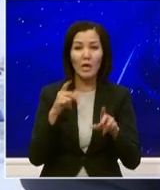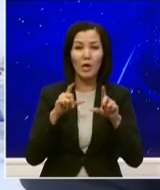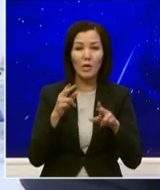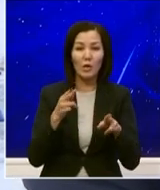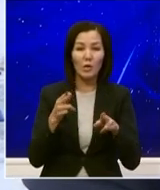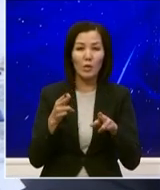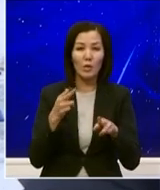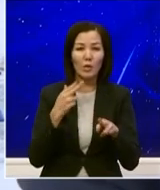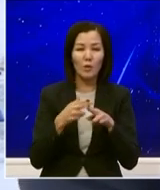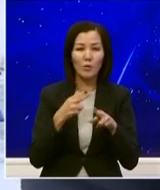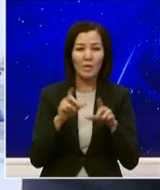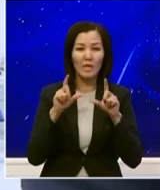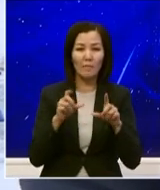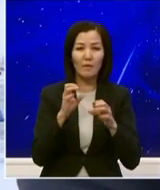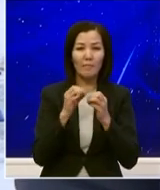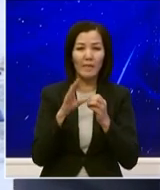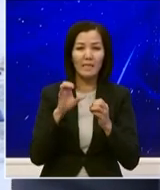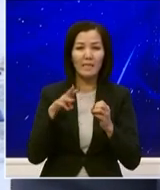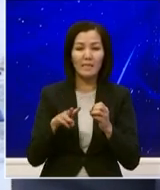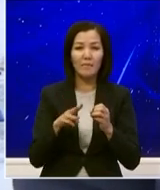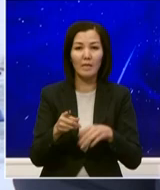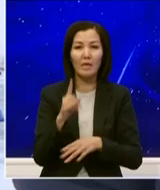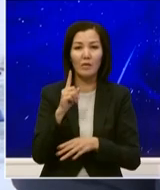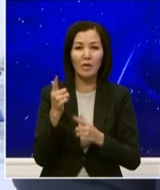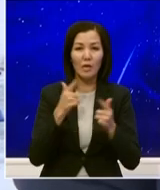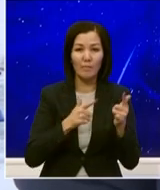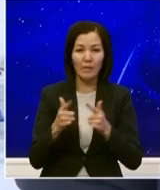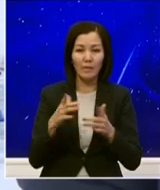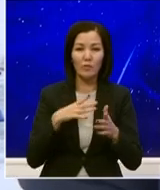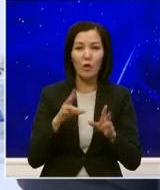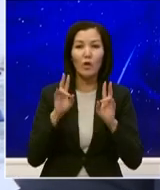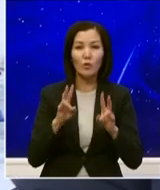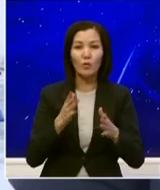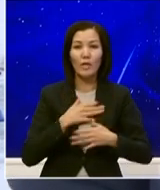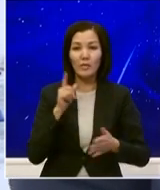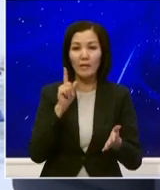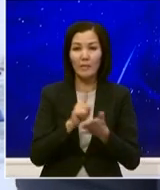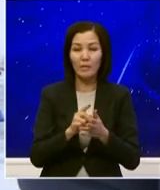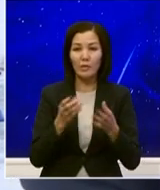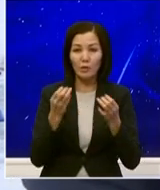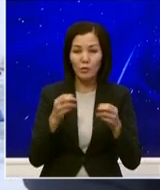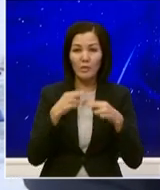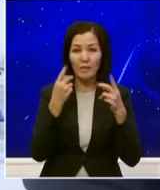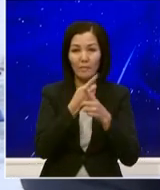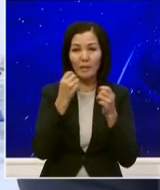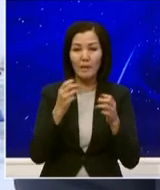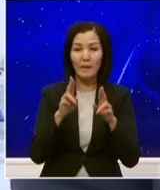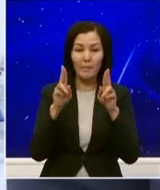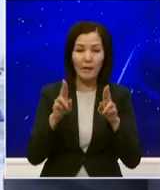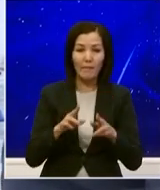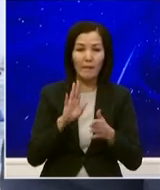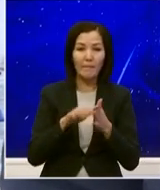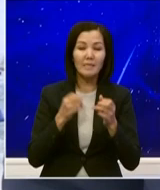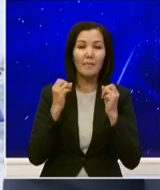примерно 15 сантиметров. Да и рыбаки сами хорошо подготовлены. Но наша обязанность еще раз напомнить правила безопасности на льду.